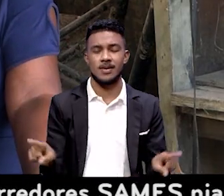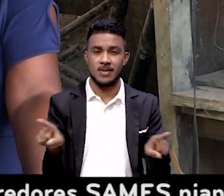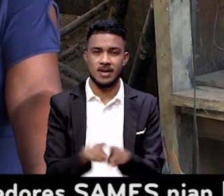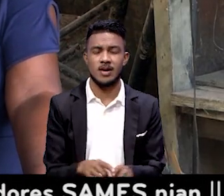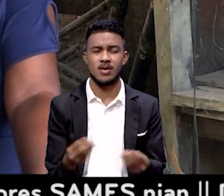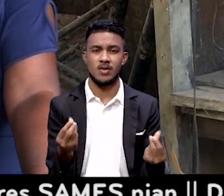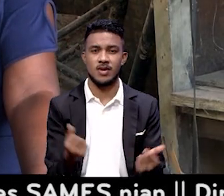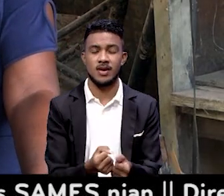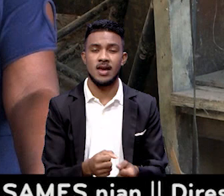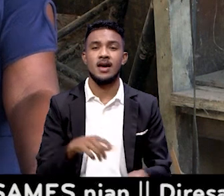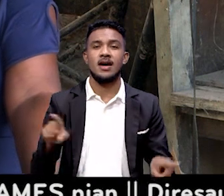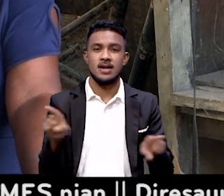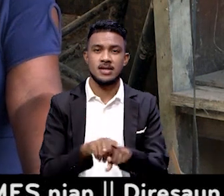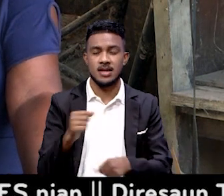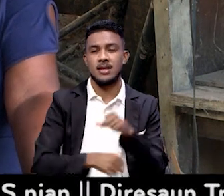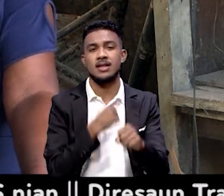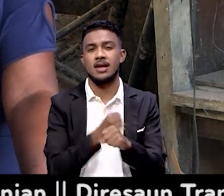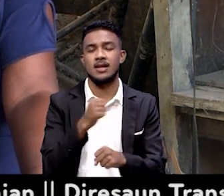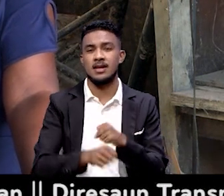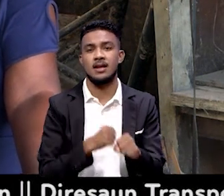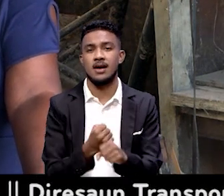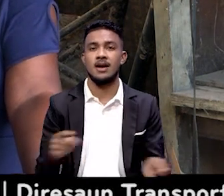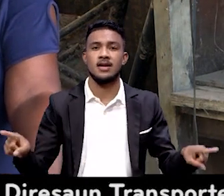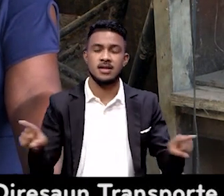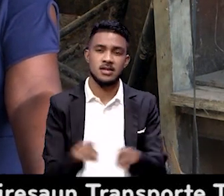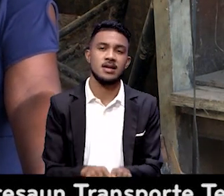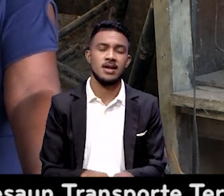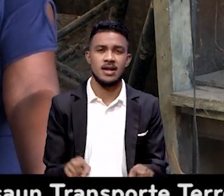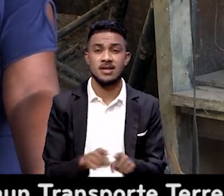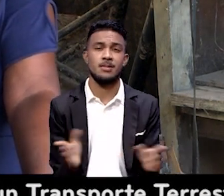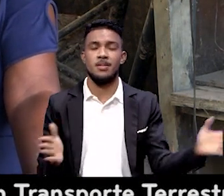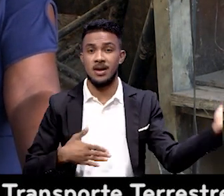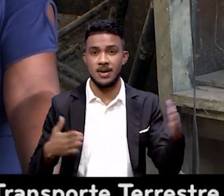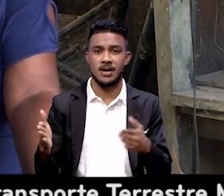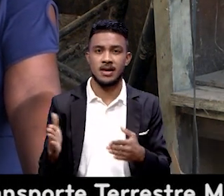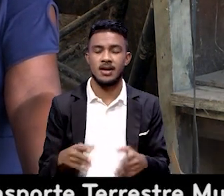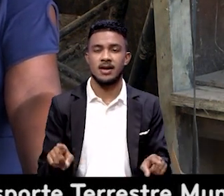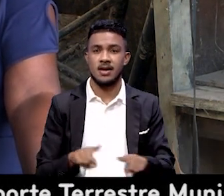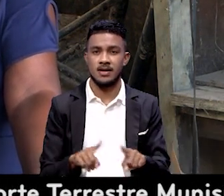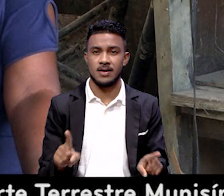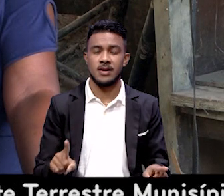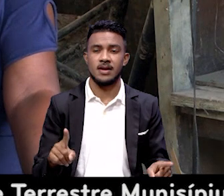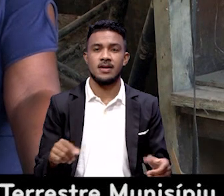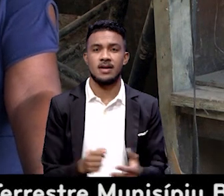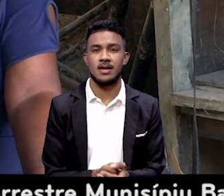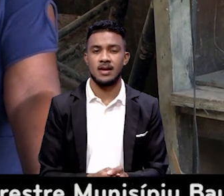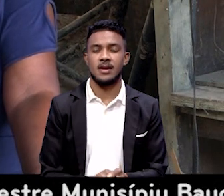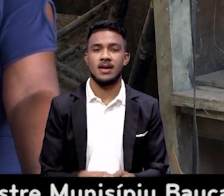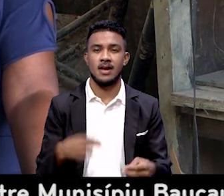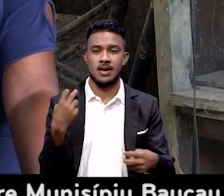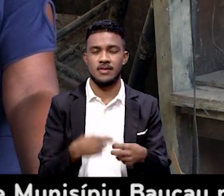main an sa tinan tinan dia utan udan mai hane sang senti hane sang bai bai hela senti an sa bai bai hela derbi ing dia an sa tani tatu